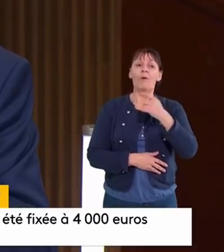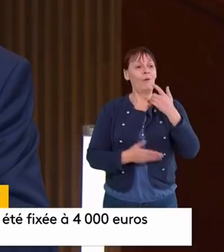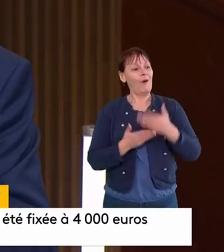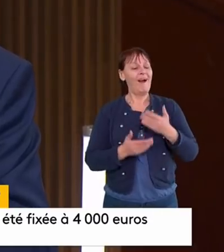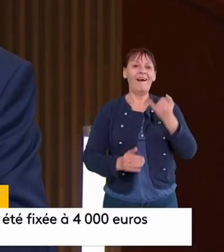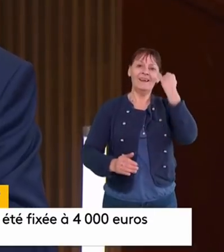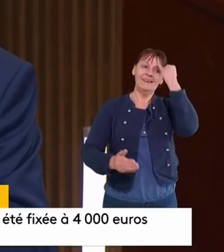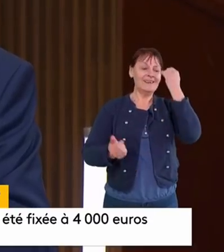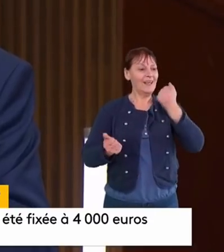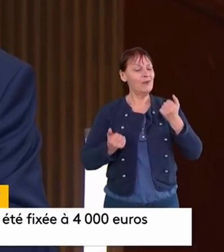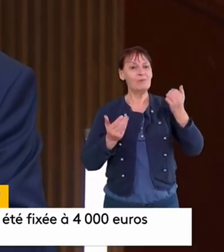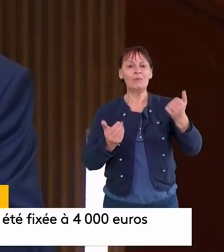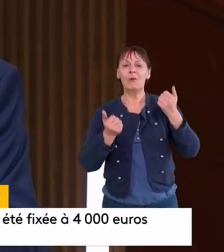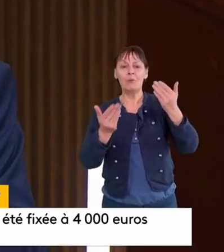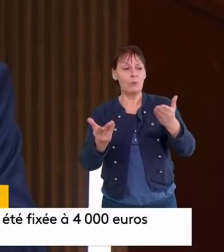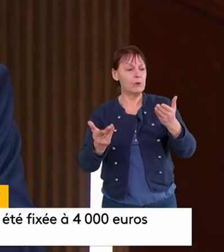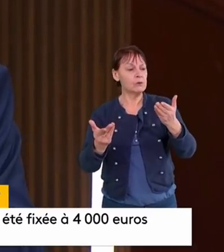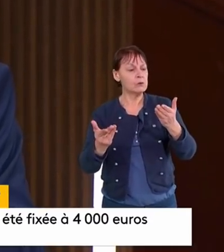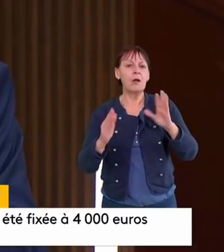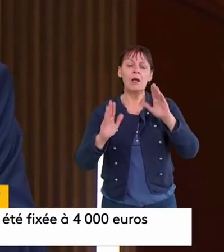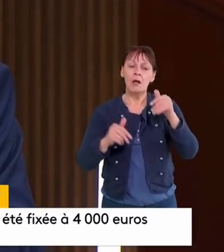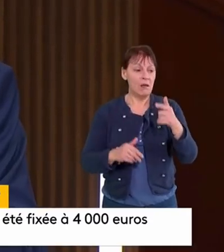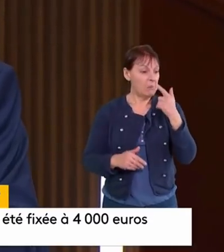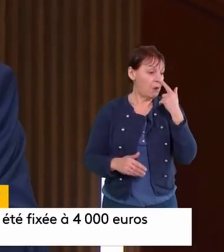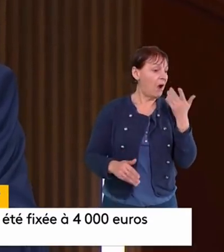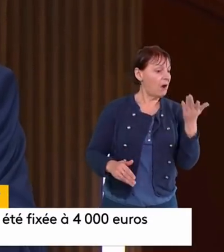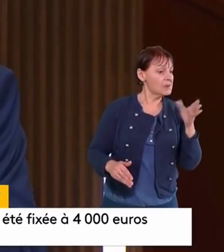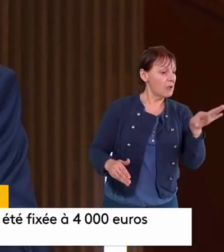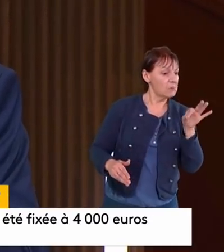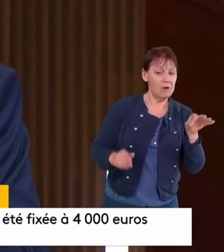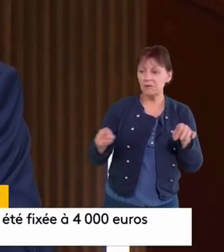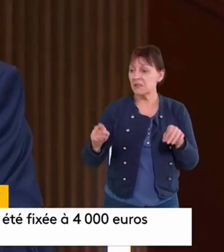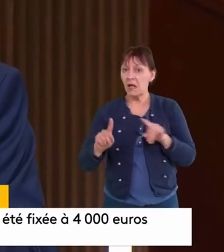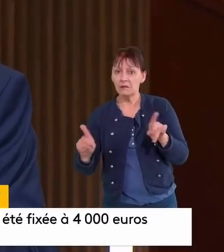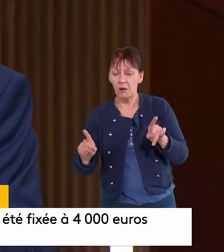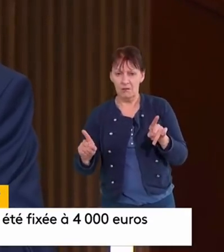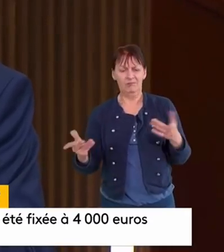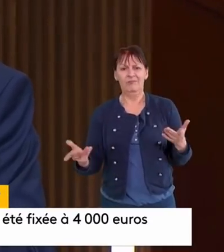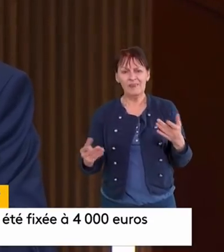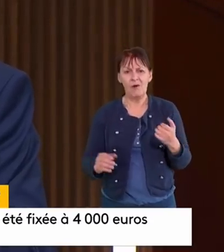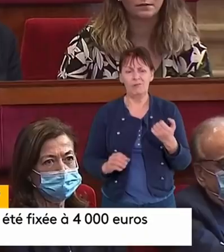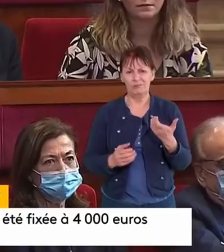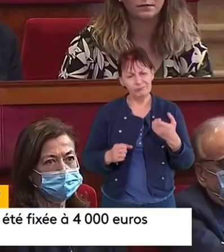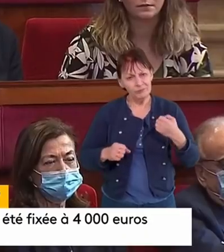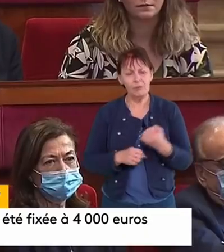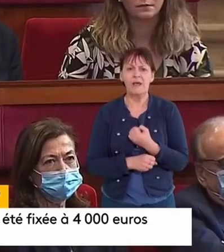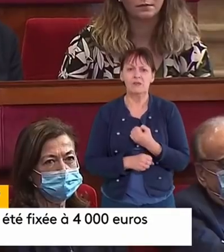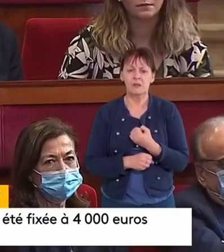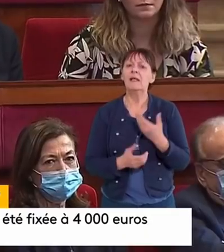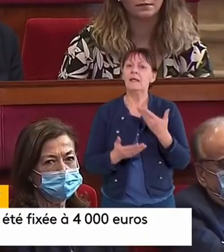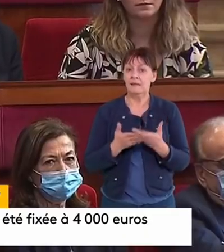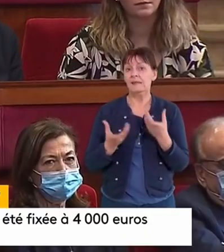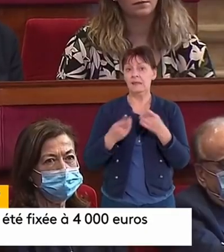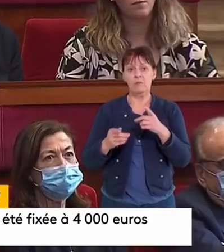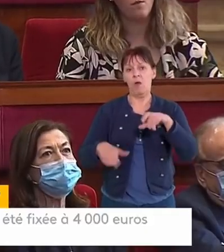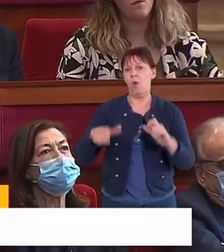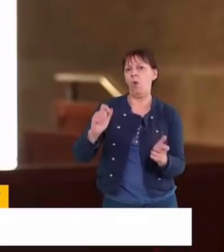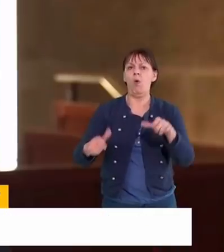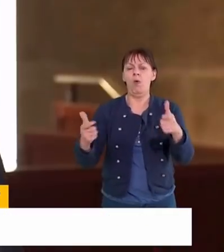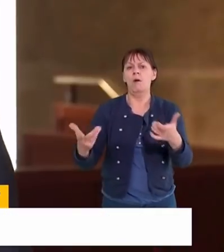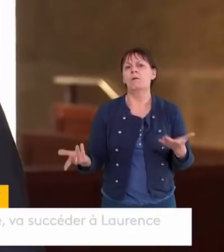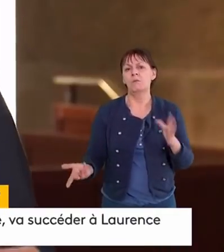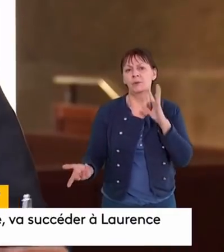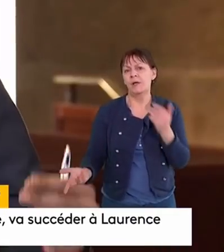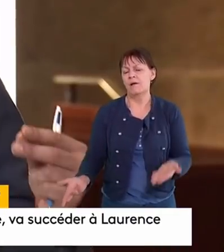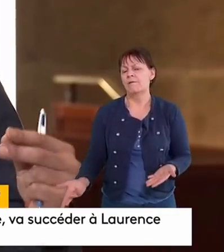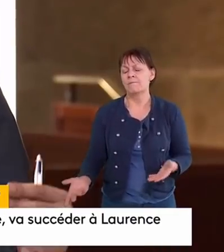dire ça je prends pas, et voilà. Voilà. Et ça c'est extrêmement regrettable, c'est ça qui fracture la démocratie. Alors depuis l'an dernier,